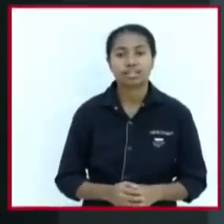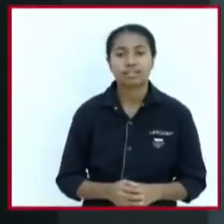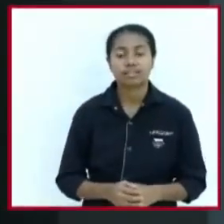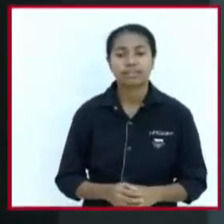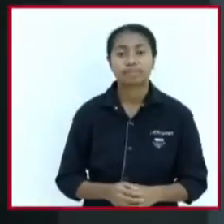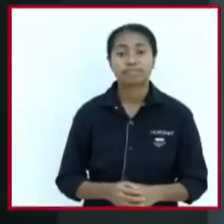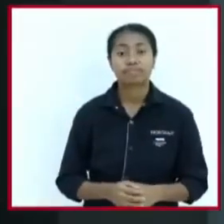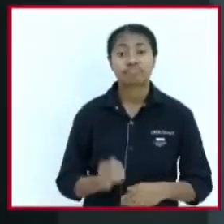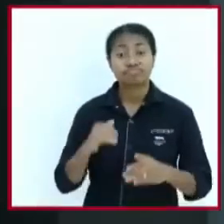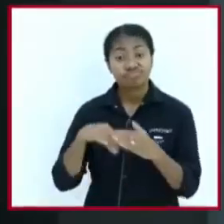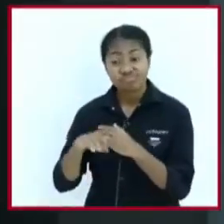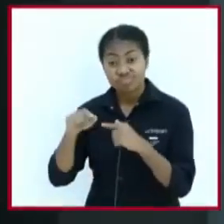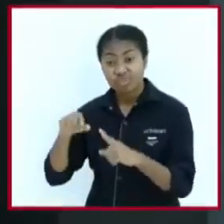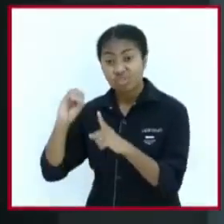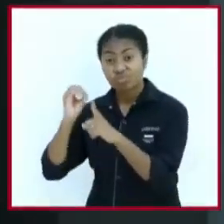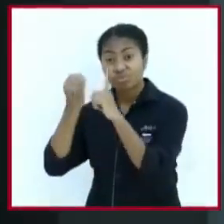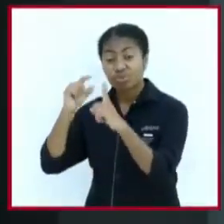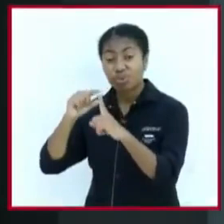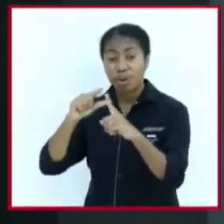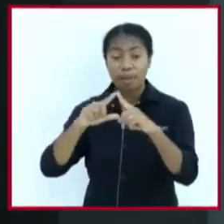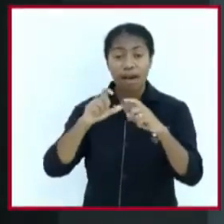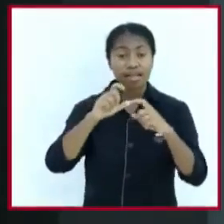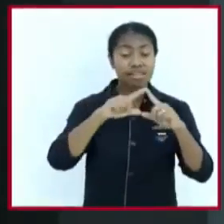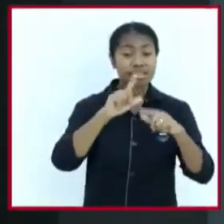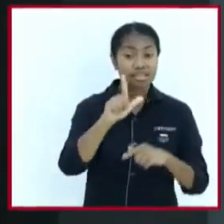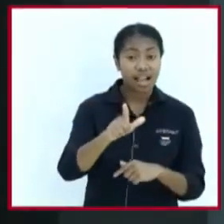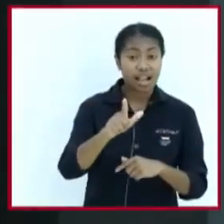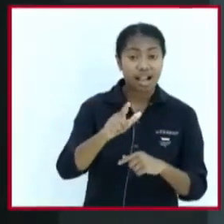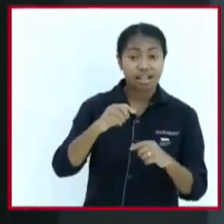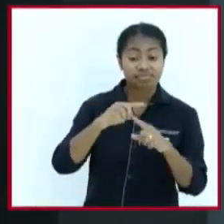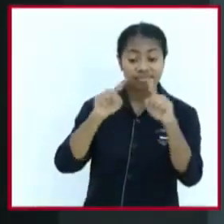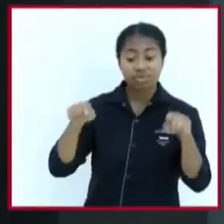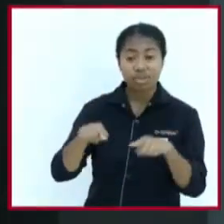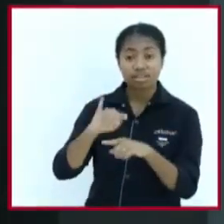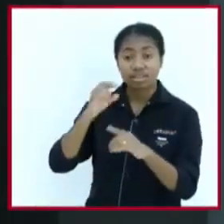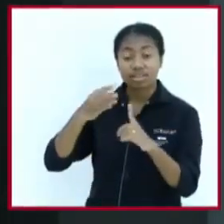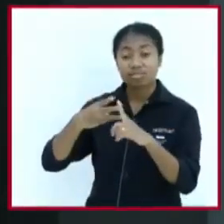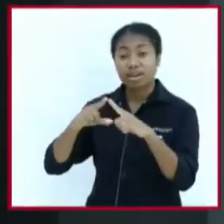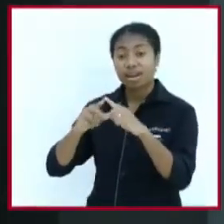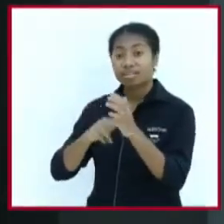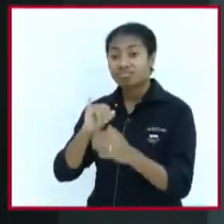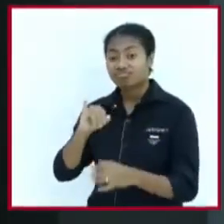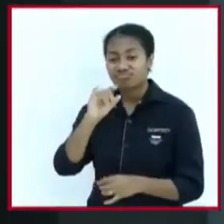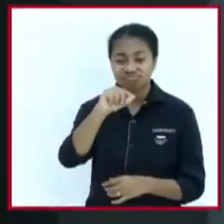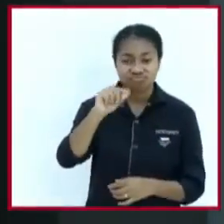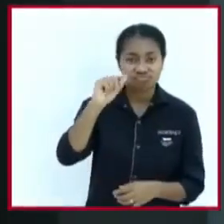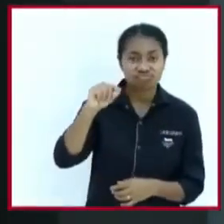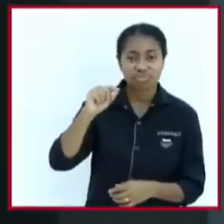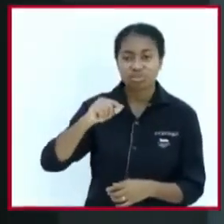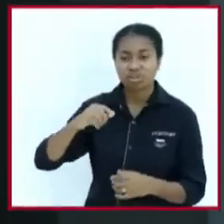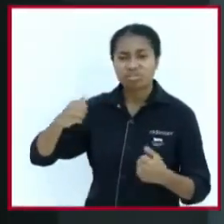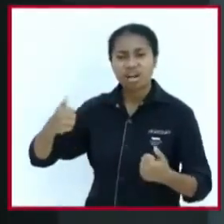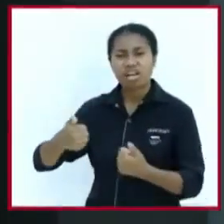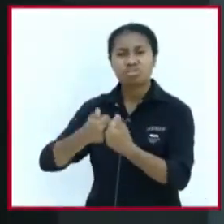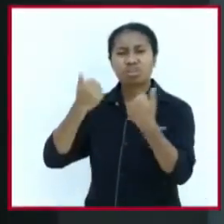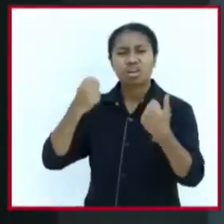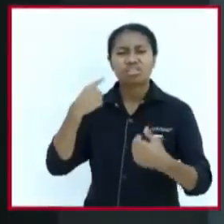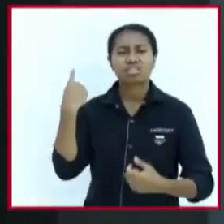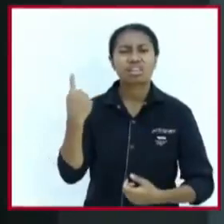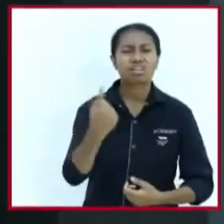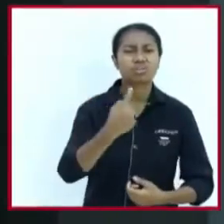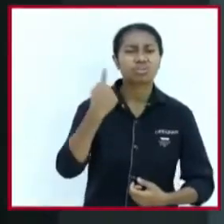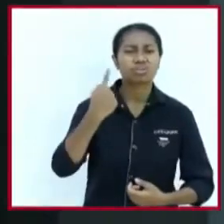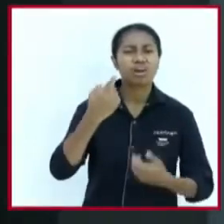udah ngebet 10 password di berani penulis Ibrani betul-betul menghancurkan seluruh